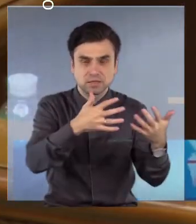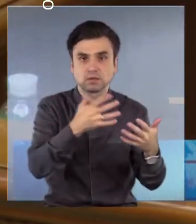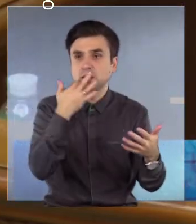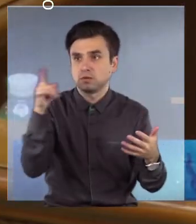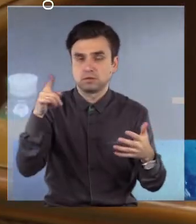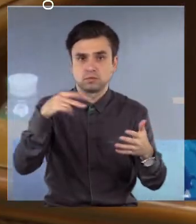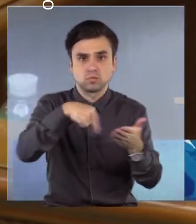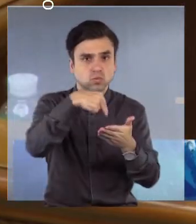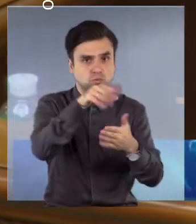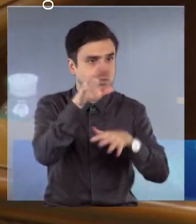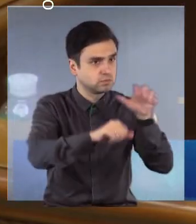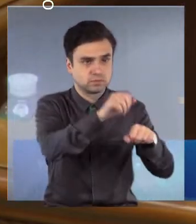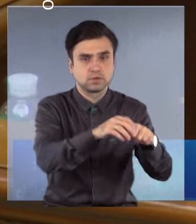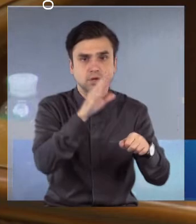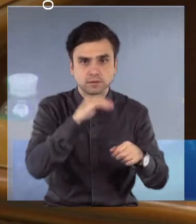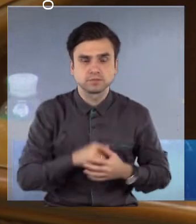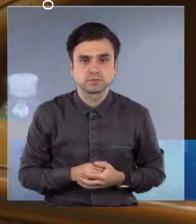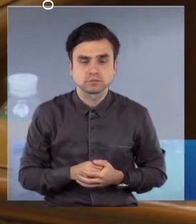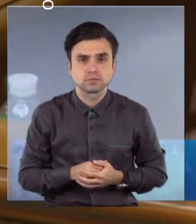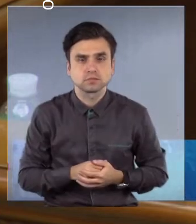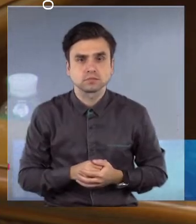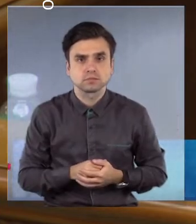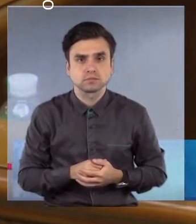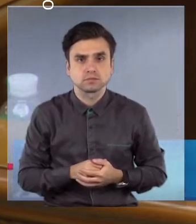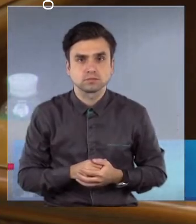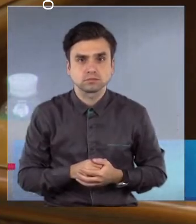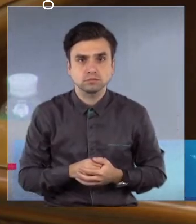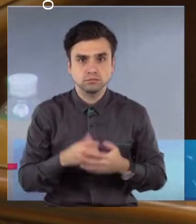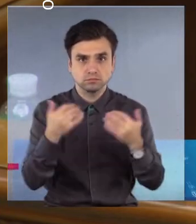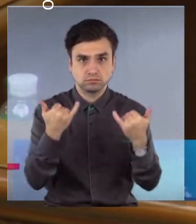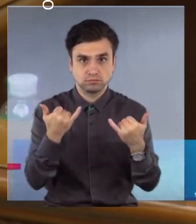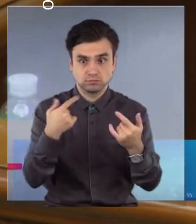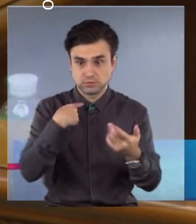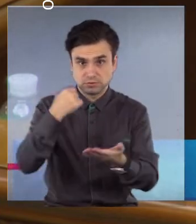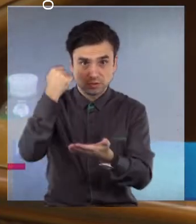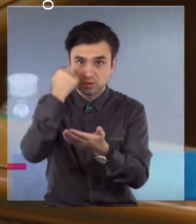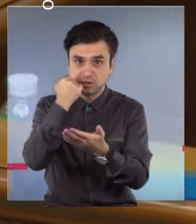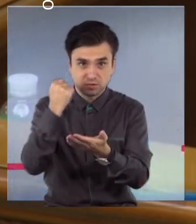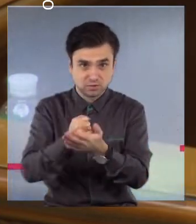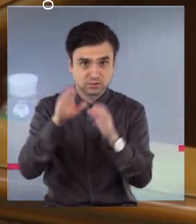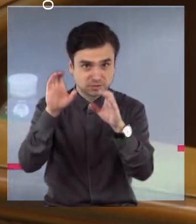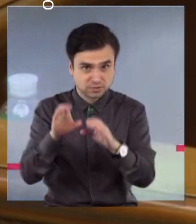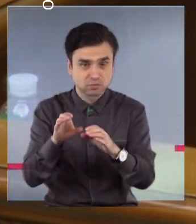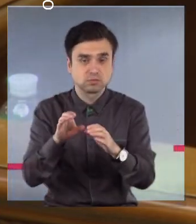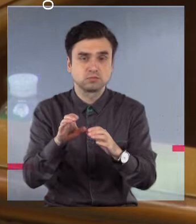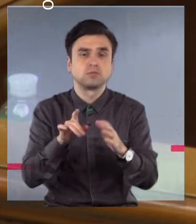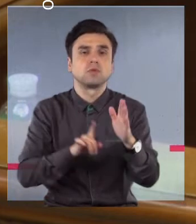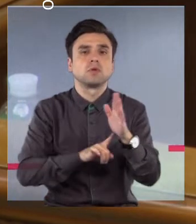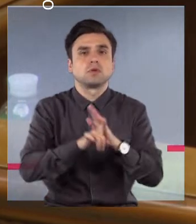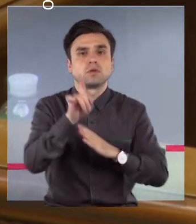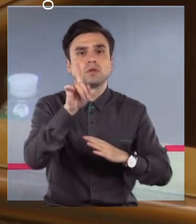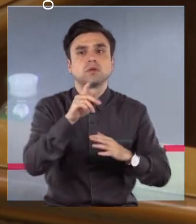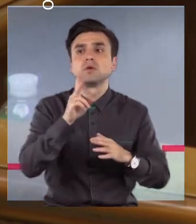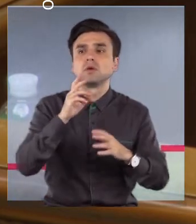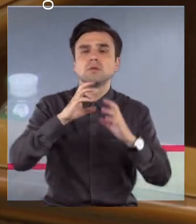ми відкриваємо з вами шлях для того, щоб в глобальному світі той, хто має більше грошей, мав